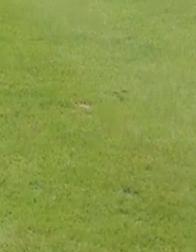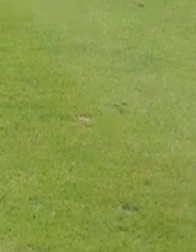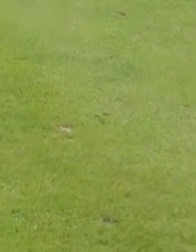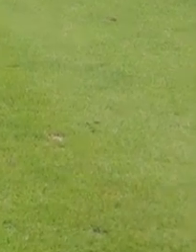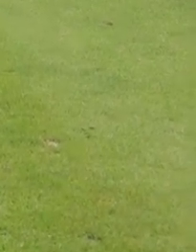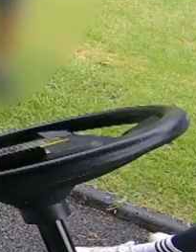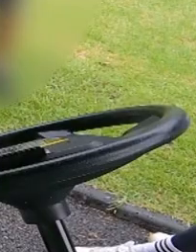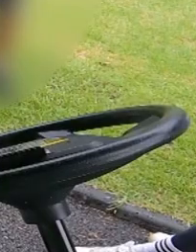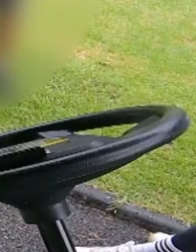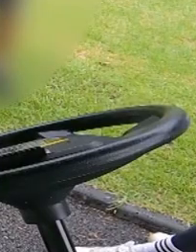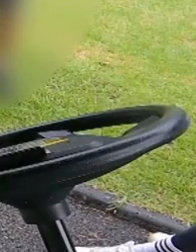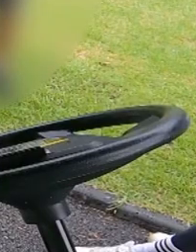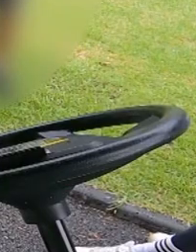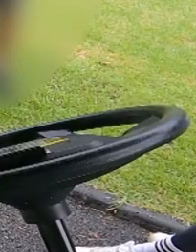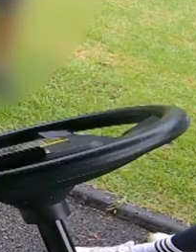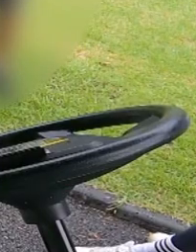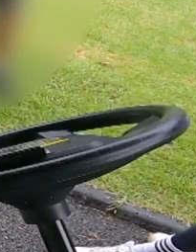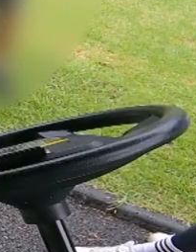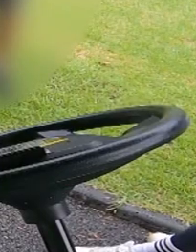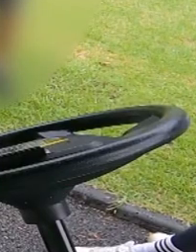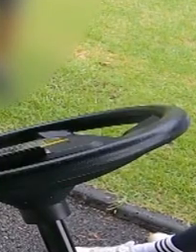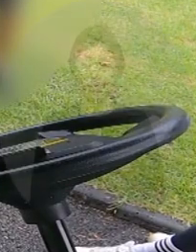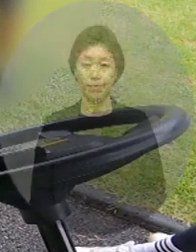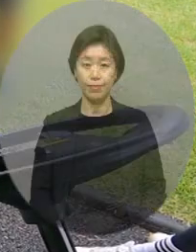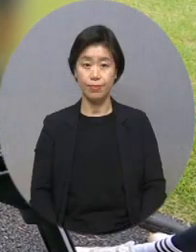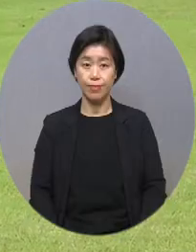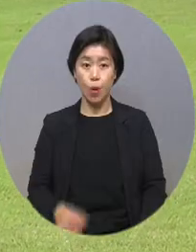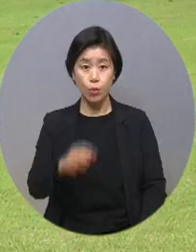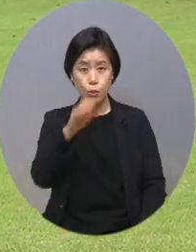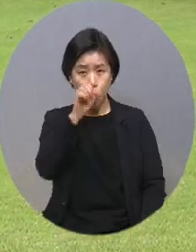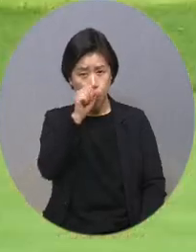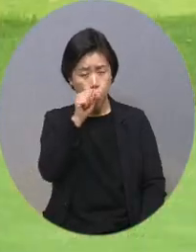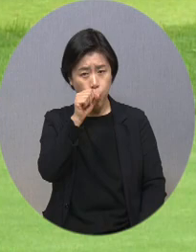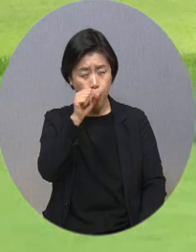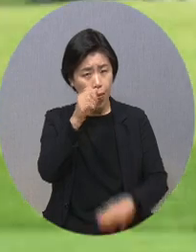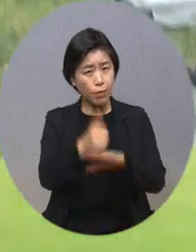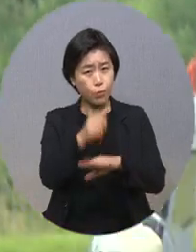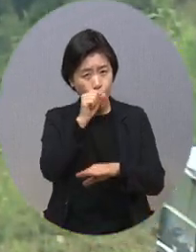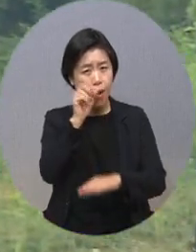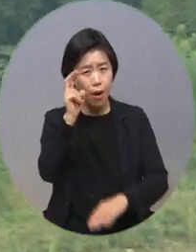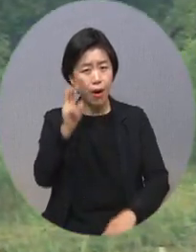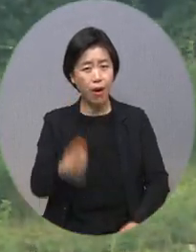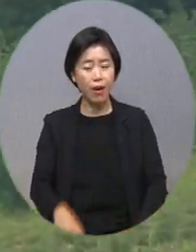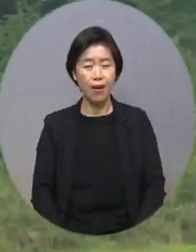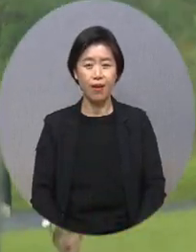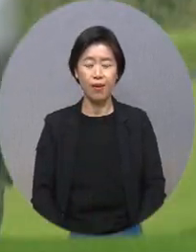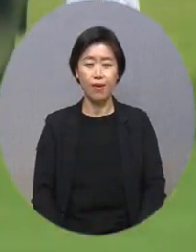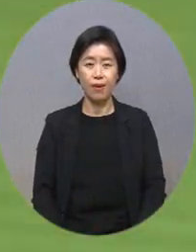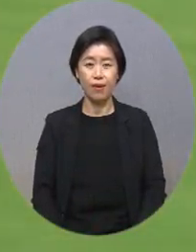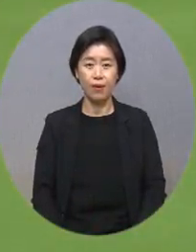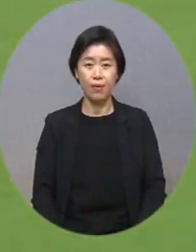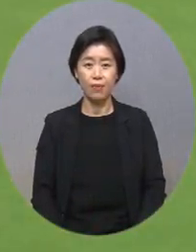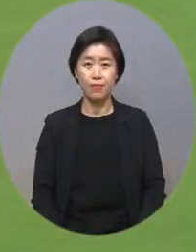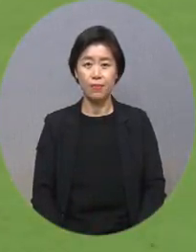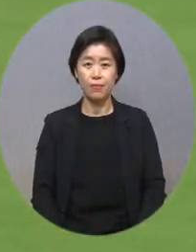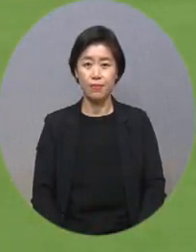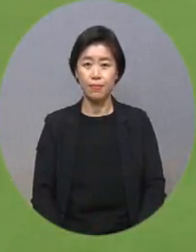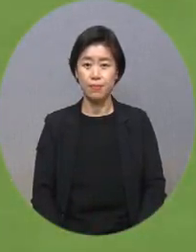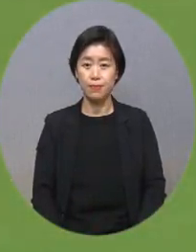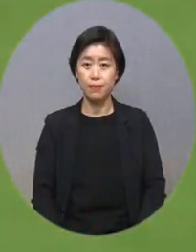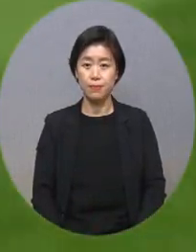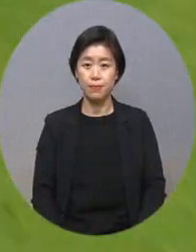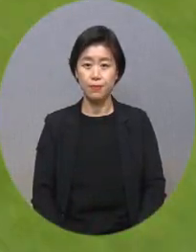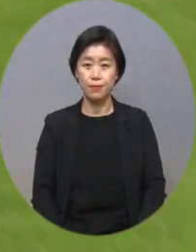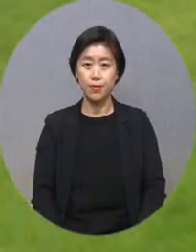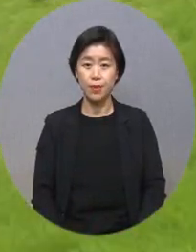지금? 우와! 네, 오, 근데 올라갈 게 더 우와, 이게 좋은 거 같은데? 우와! 아닌데, 오, 근데 올라갈 게 더 우와, 이게